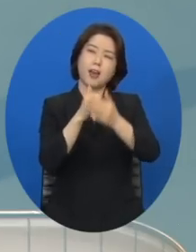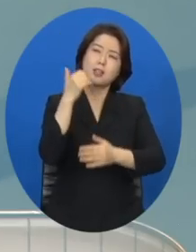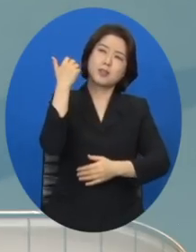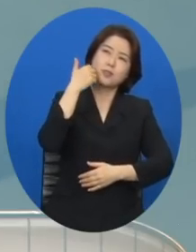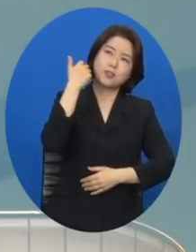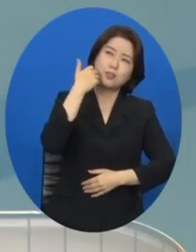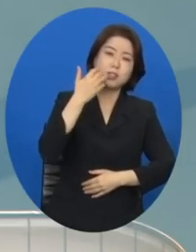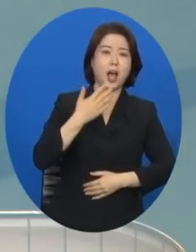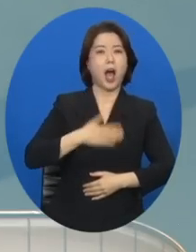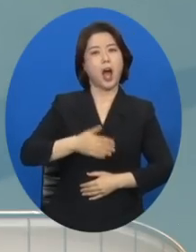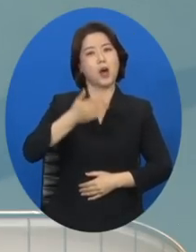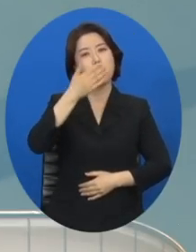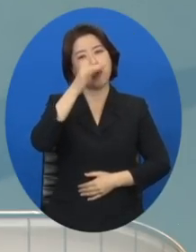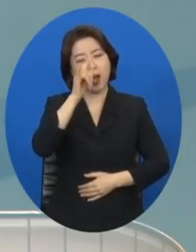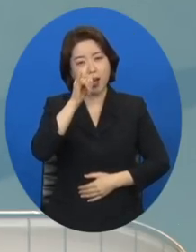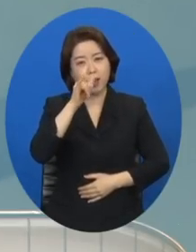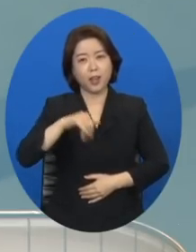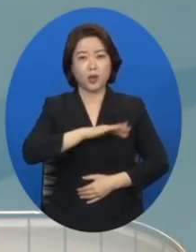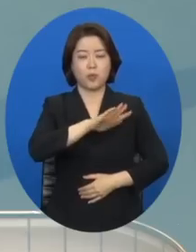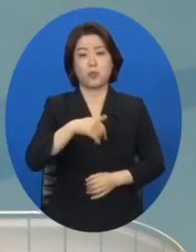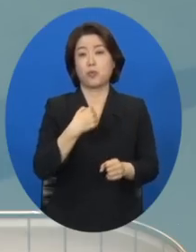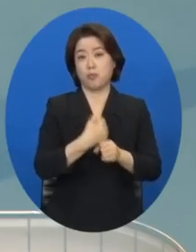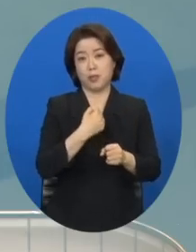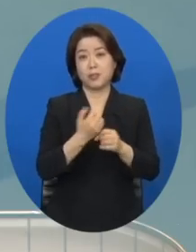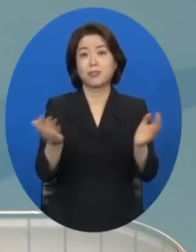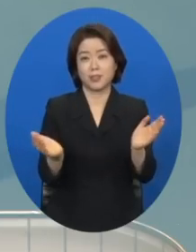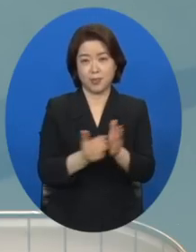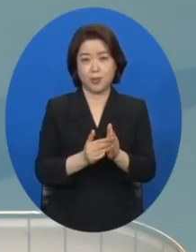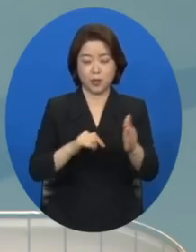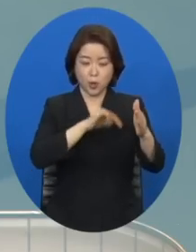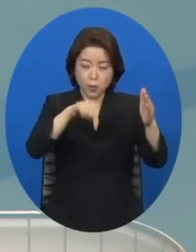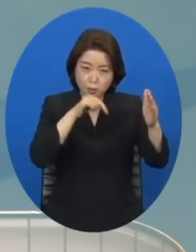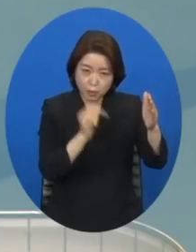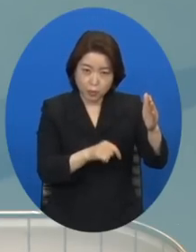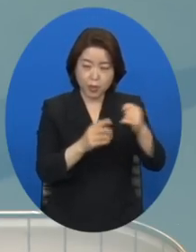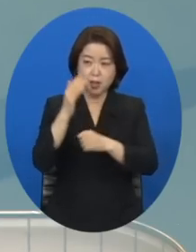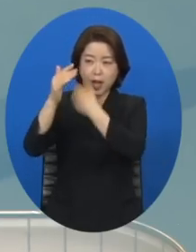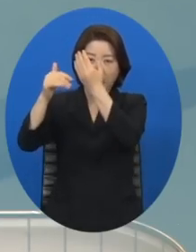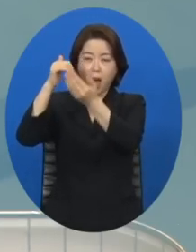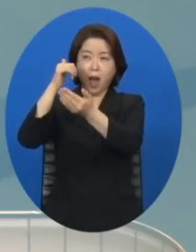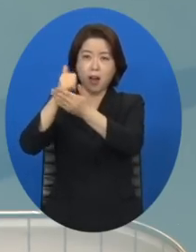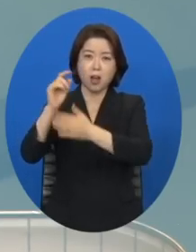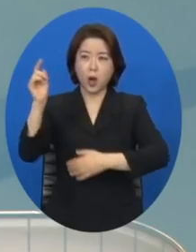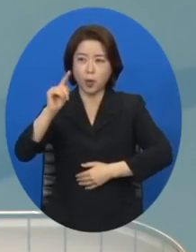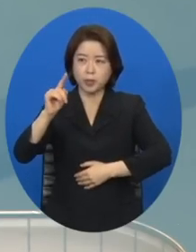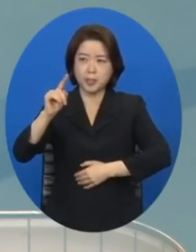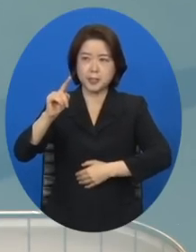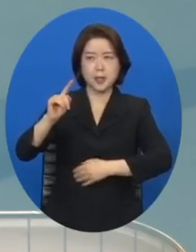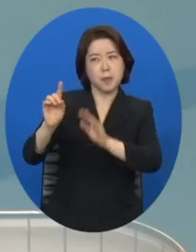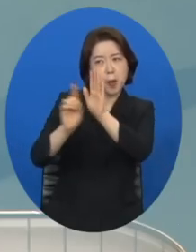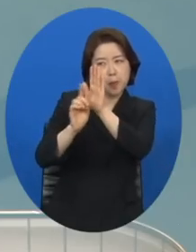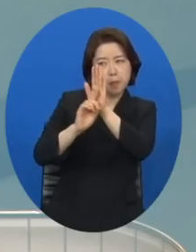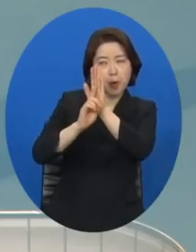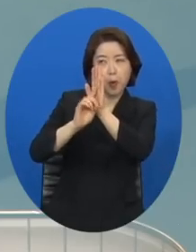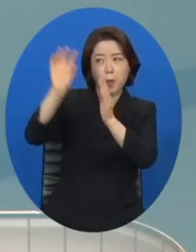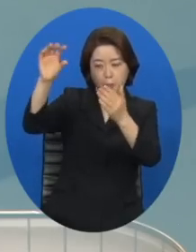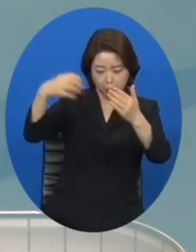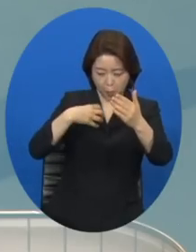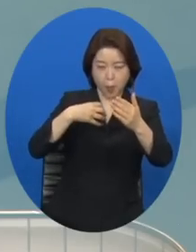분인지를 알 수 있게끔 우리를 지으신 거예요 우리 안에는 하나님이 어떤 마크 표가 있어서